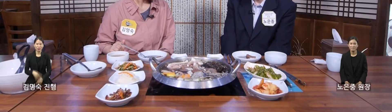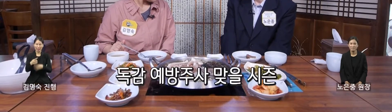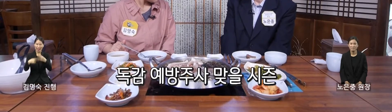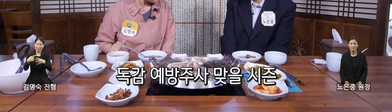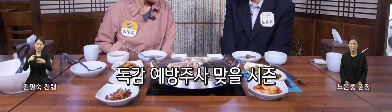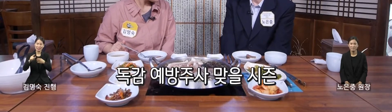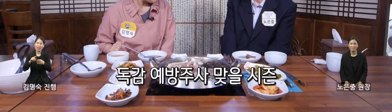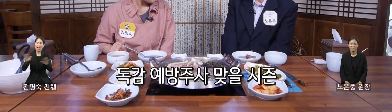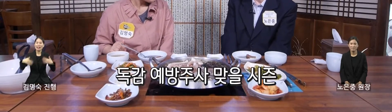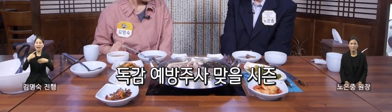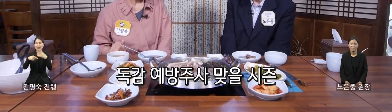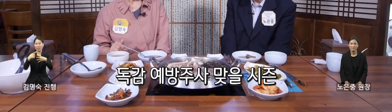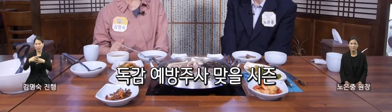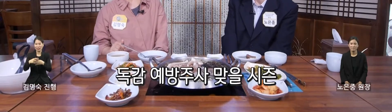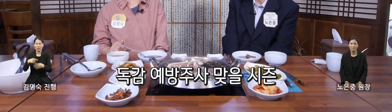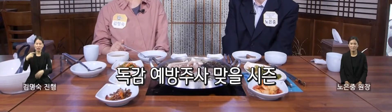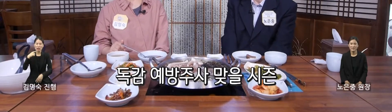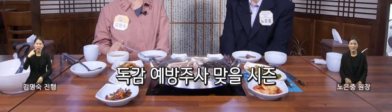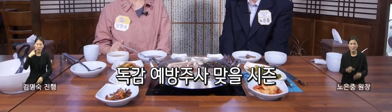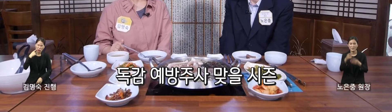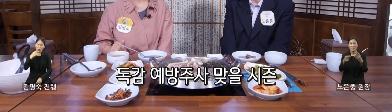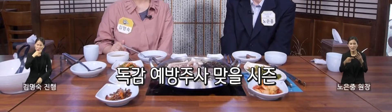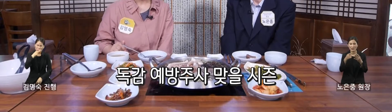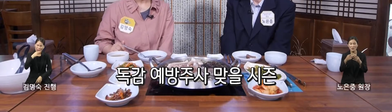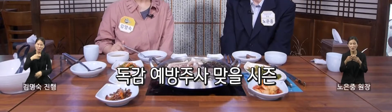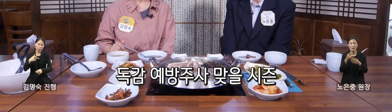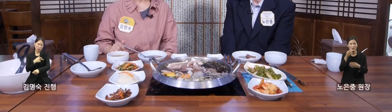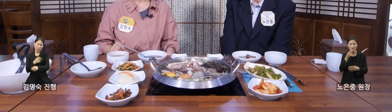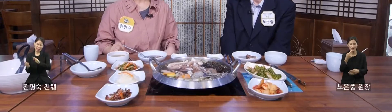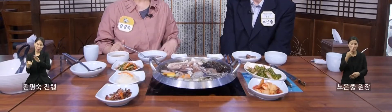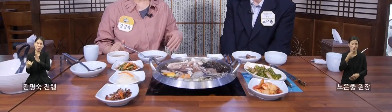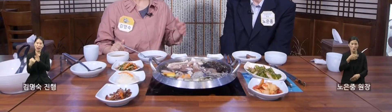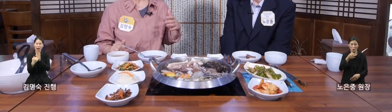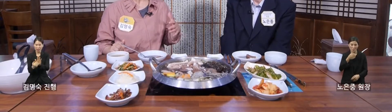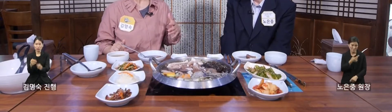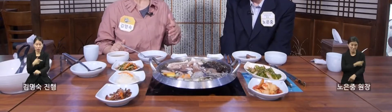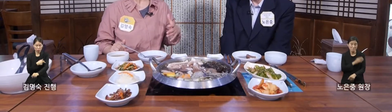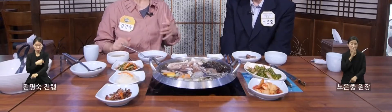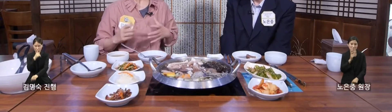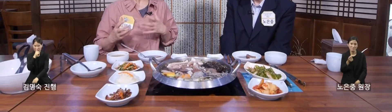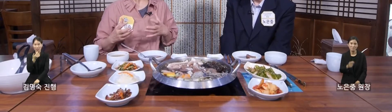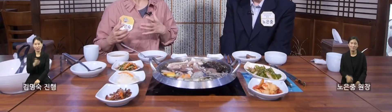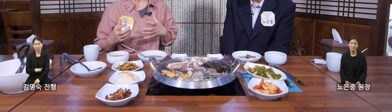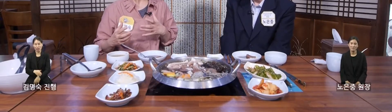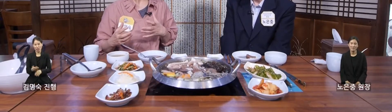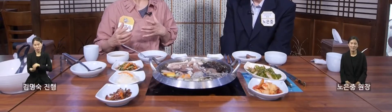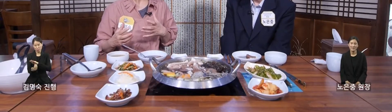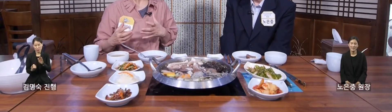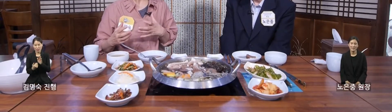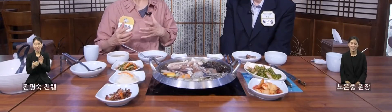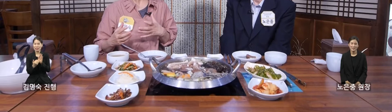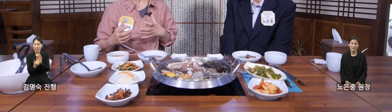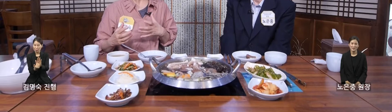독감 네. 예방 접종을 했던 거. 네, 계절 인플루엔자 독감. 예. 네. 근데 이제 요즘 들어서 이제 또 네.